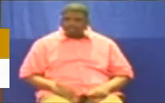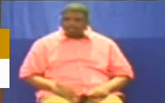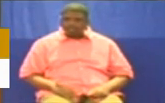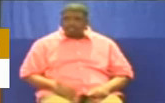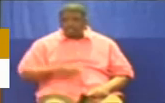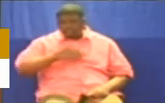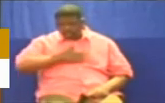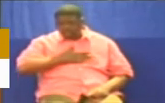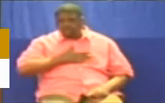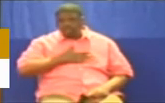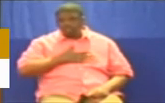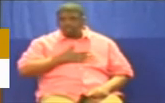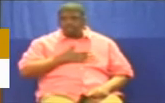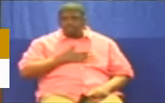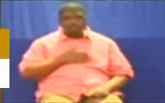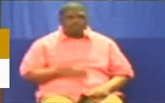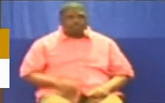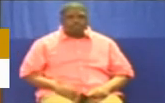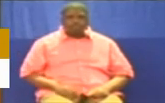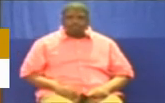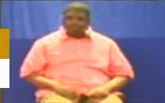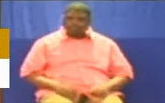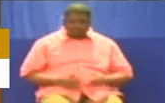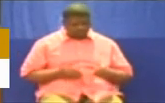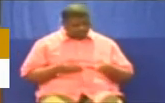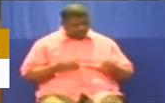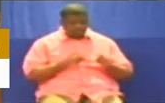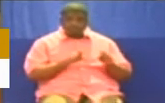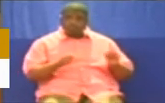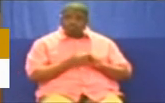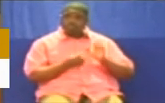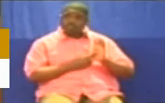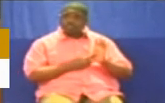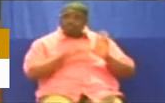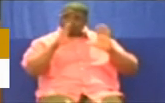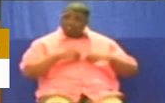Asante sana. Kifungu hicho cha 16 kinafikiwa?